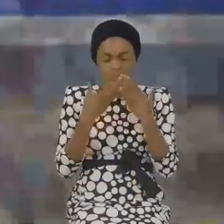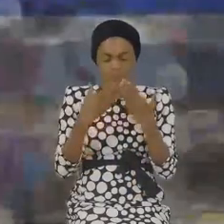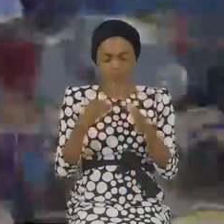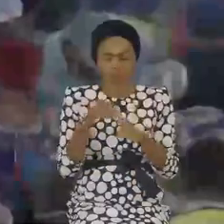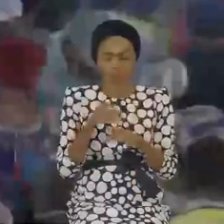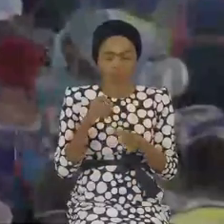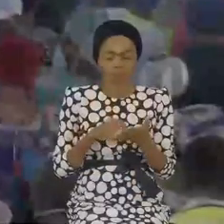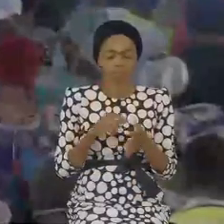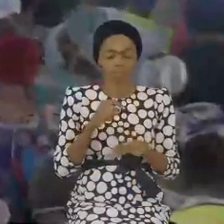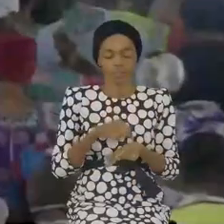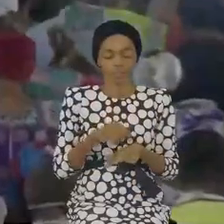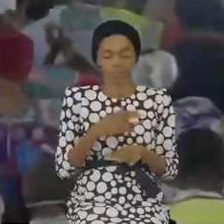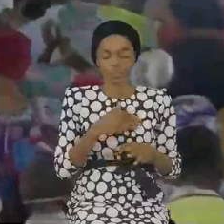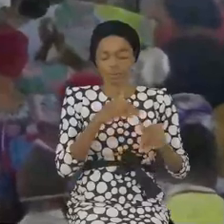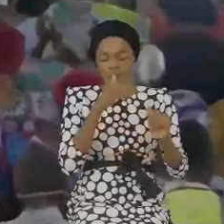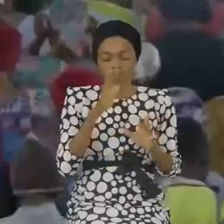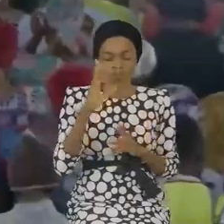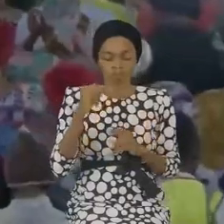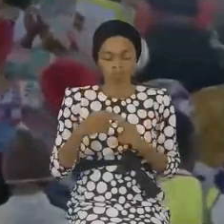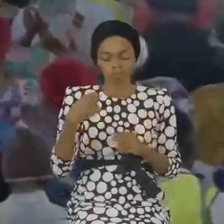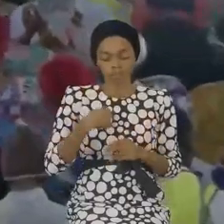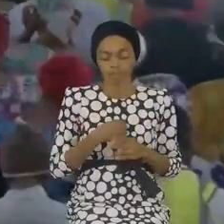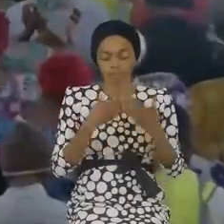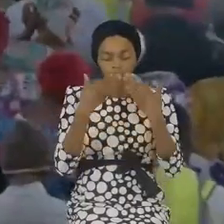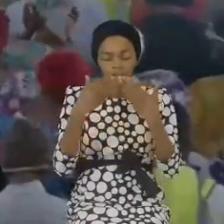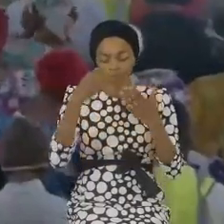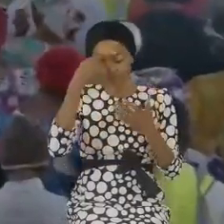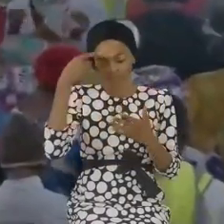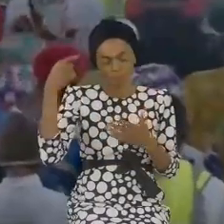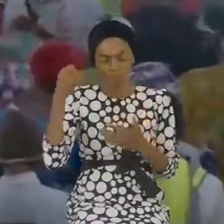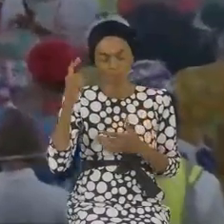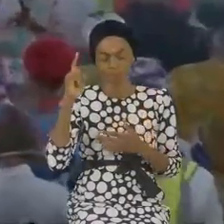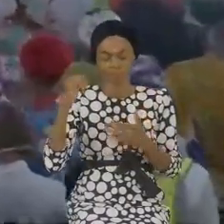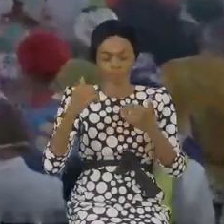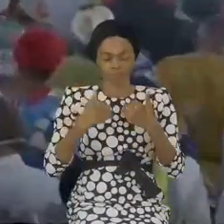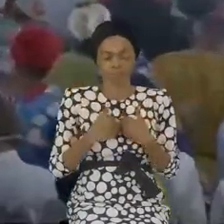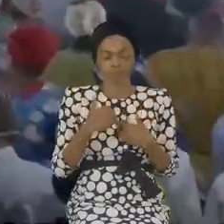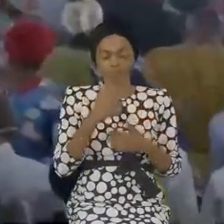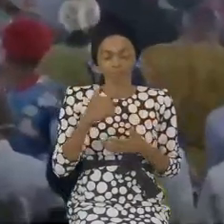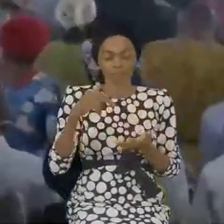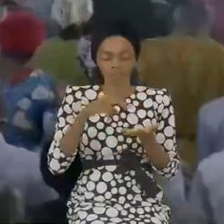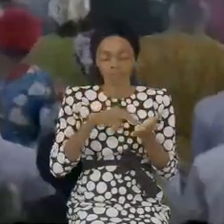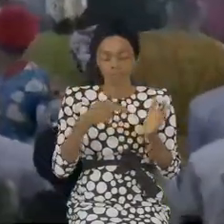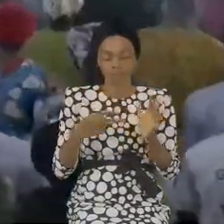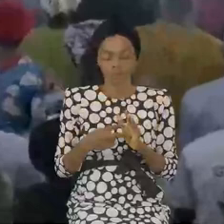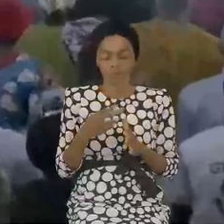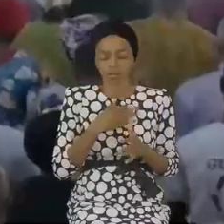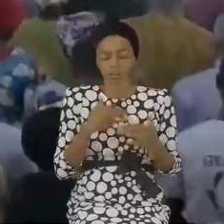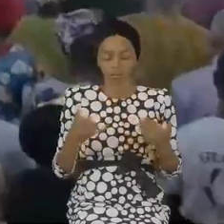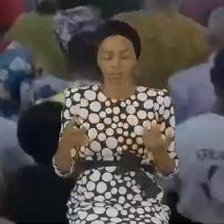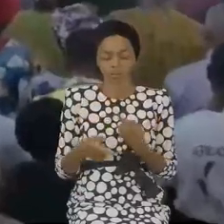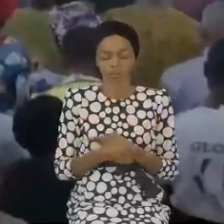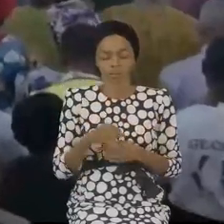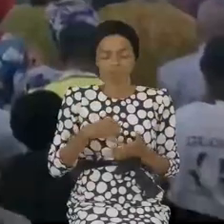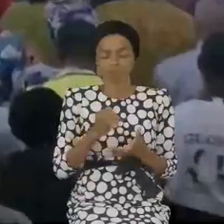bénissons ton nom. Nous te remercions parce que tu as un plan. Et aujourd'hui n'est pas